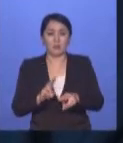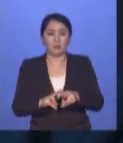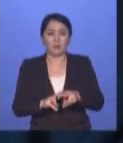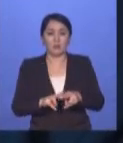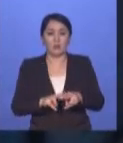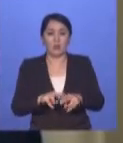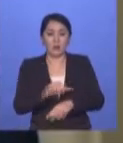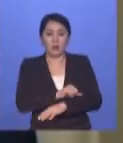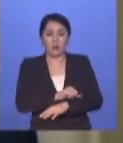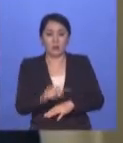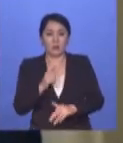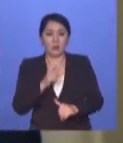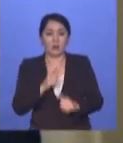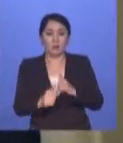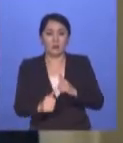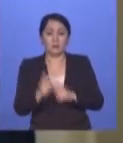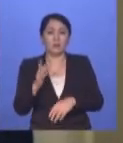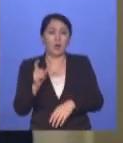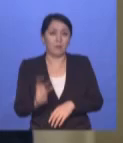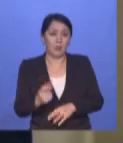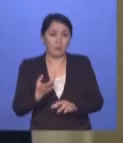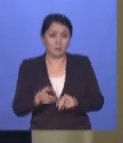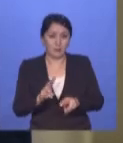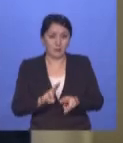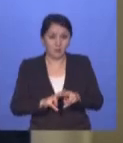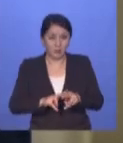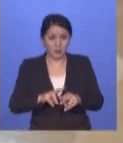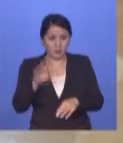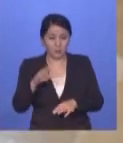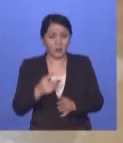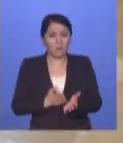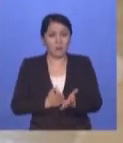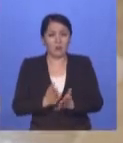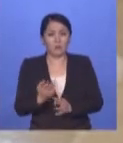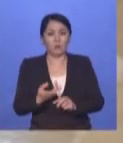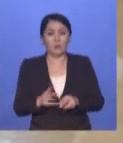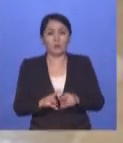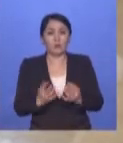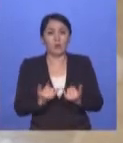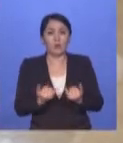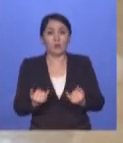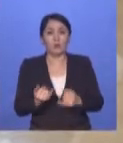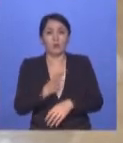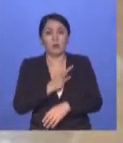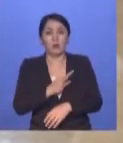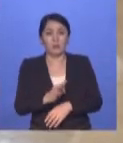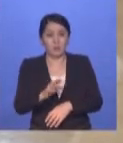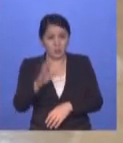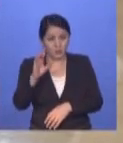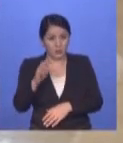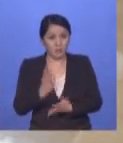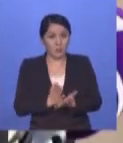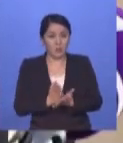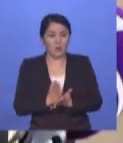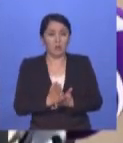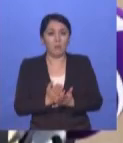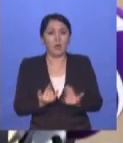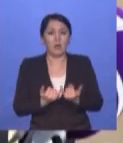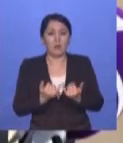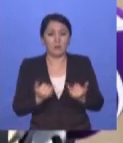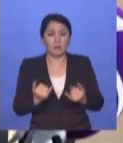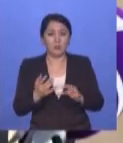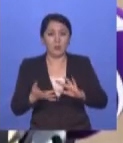елді мекендердің әрбір тұрғынына Қазпошта арқылы мемлекеттік және әлеуметтік қызметтерді қолжетімді ету, мемлекеттік қызметтерге